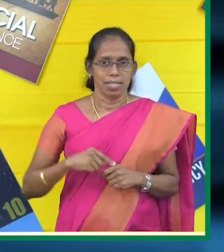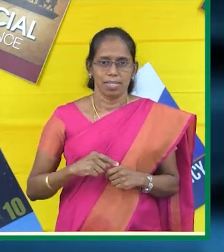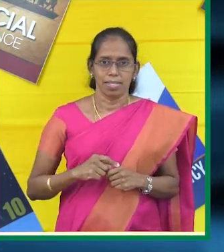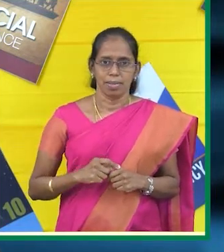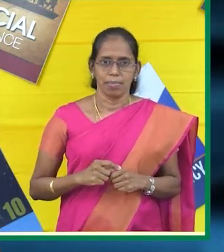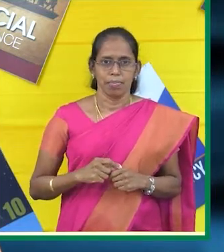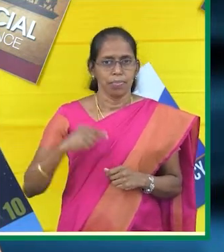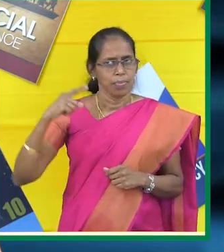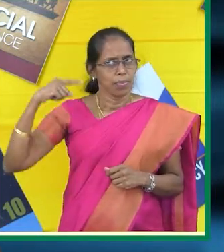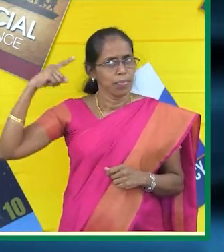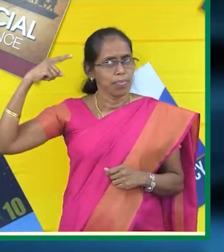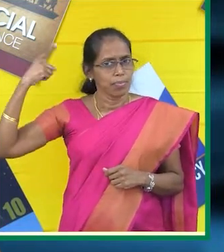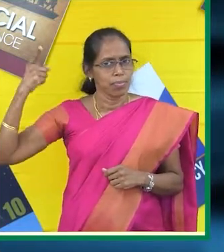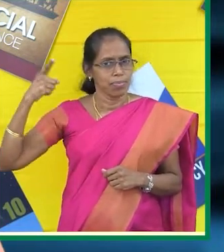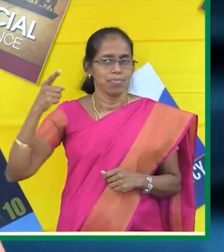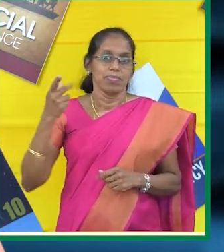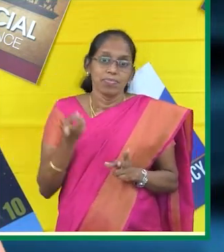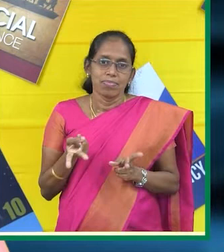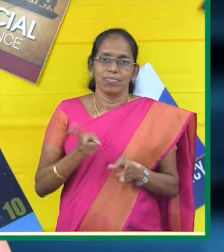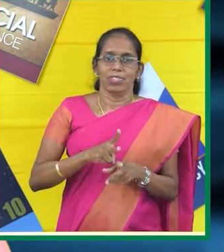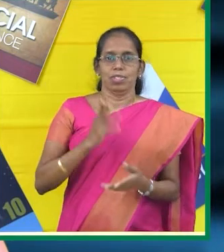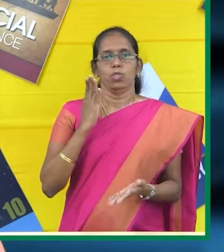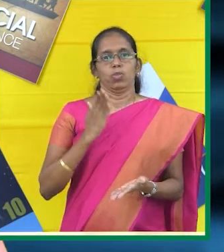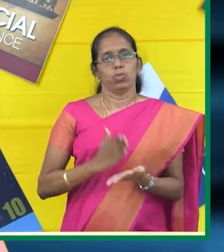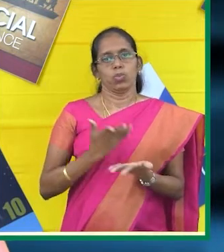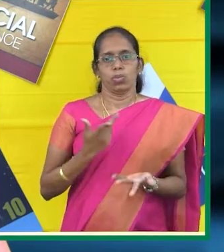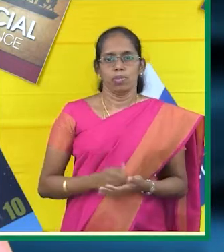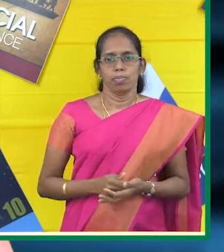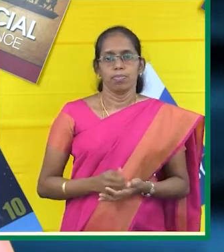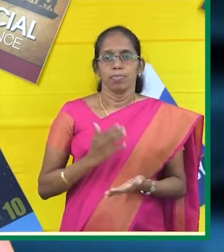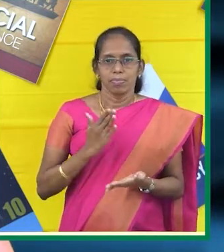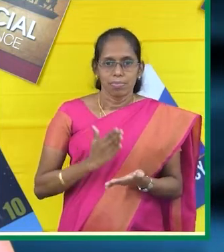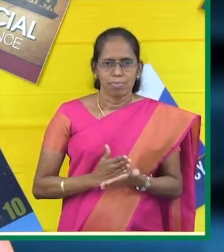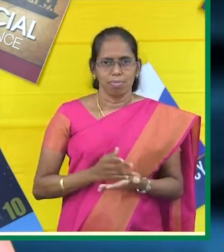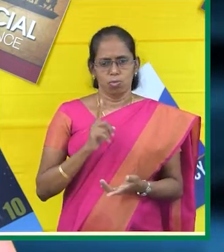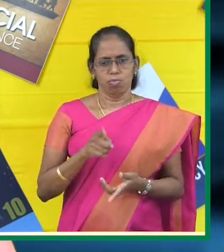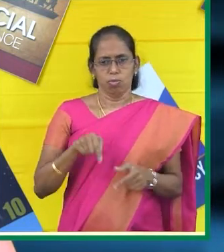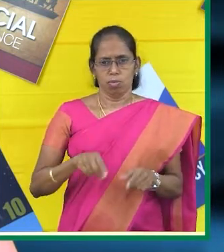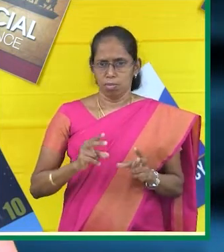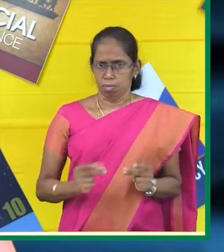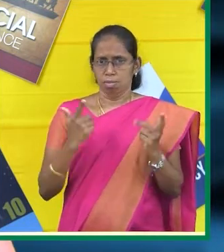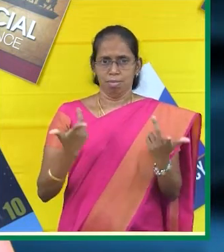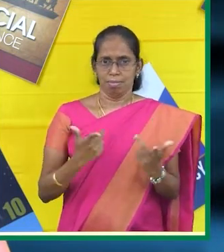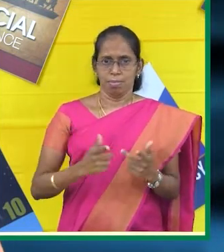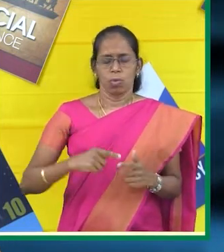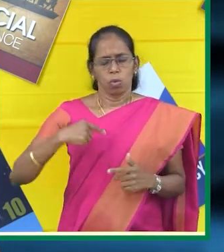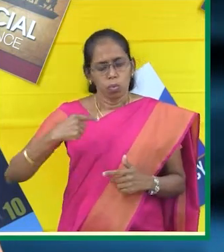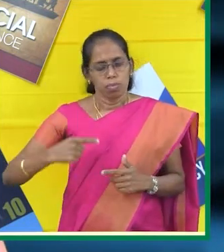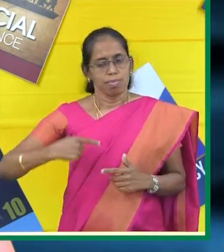இமேஜினேஷன், கற்பனை, எல்லாம் கற்பனையிலிருந்து நிஜமாக இருக்கின்றன. நிஜம் என்பது ஒரே நாளில் வருவது